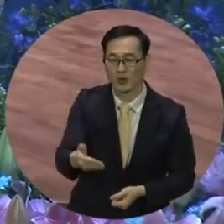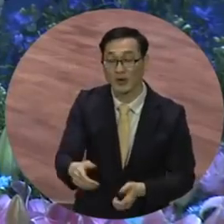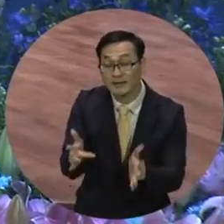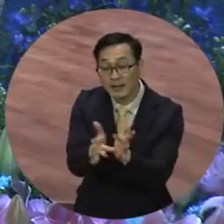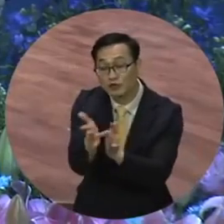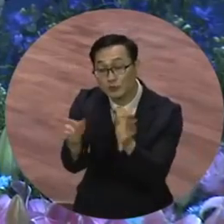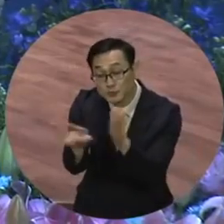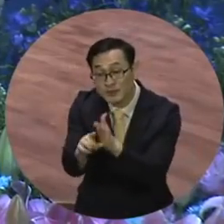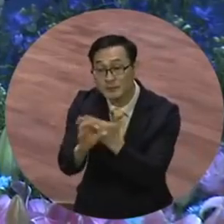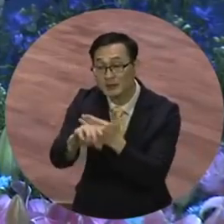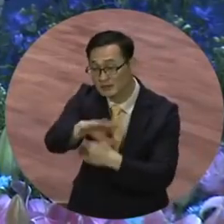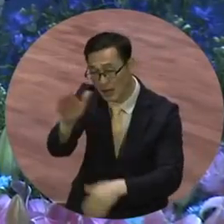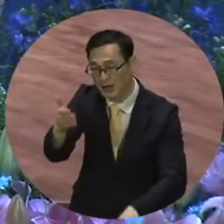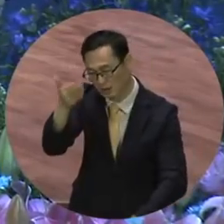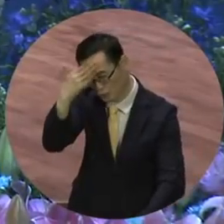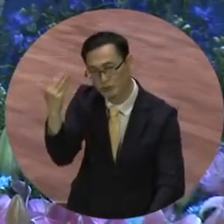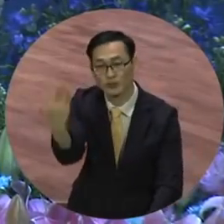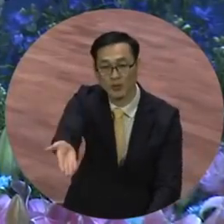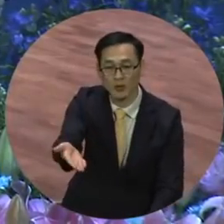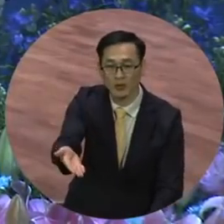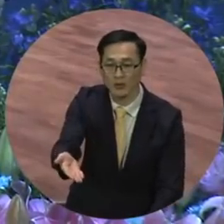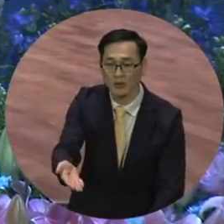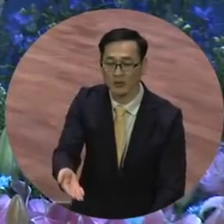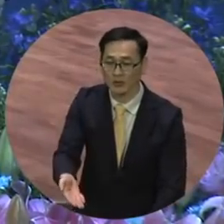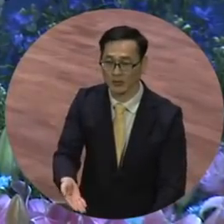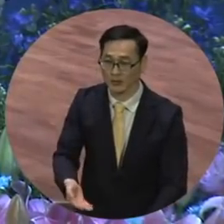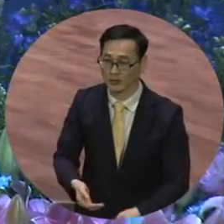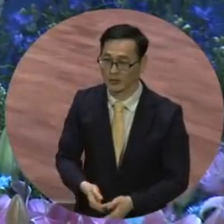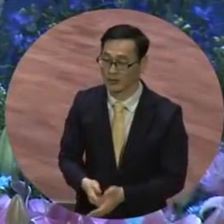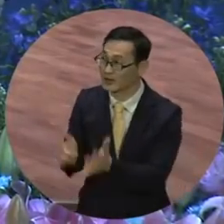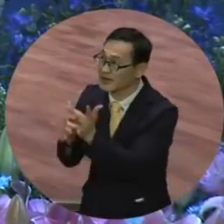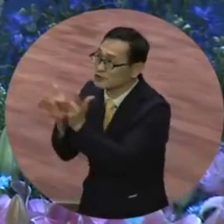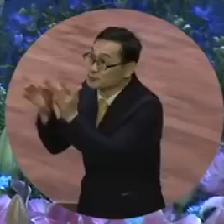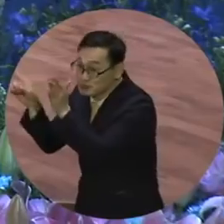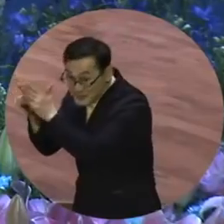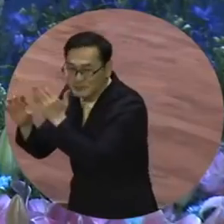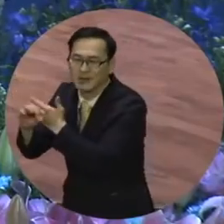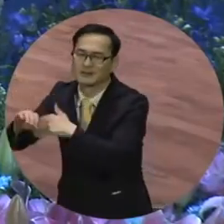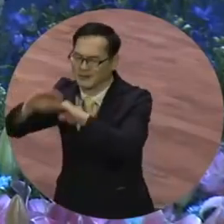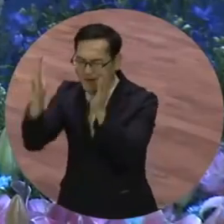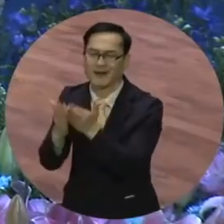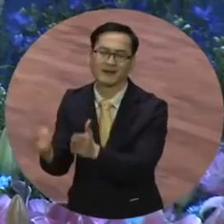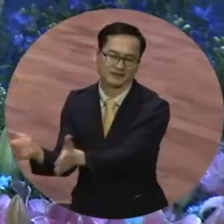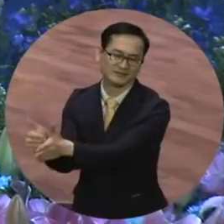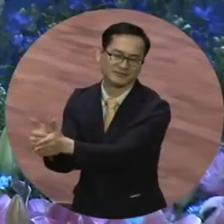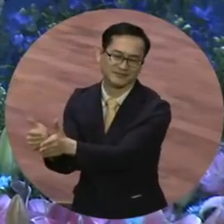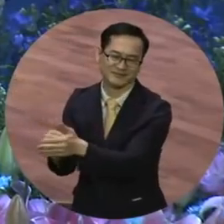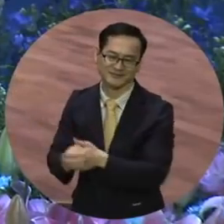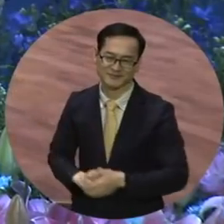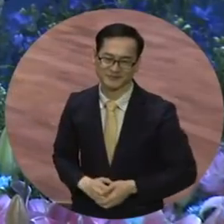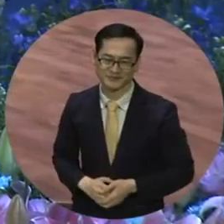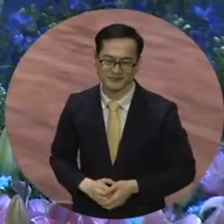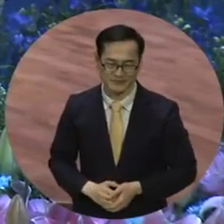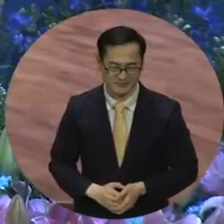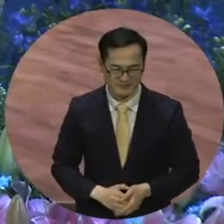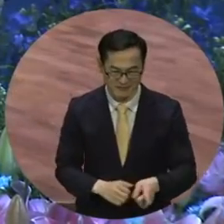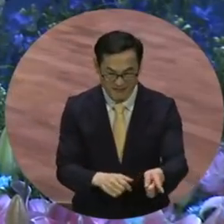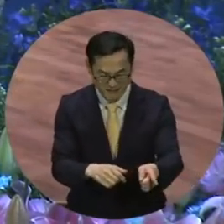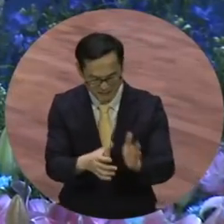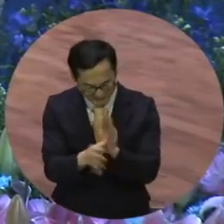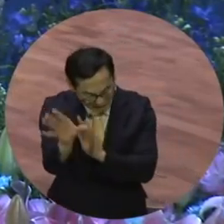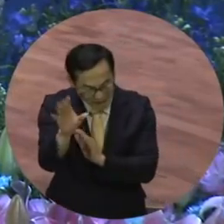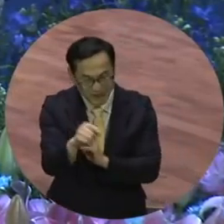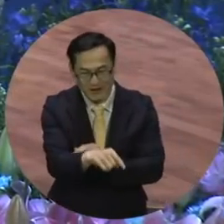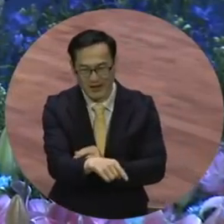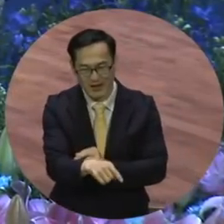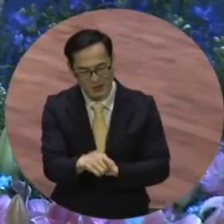믿습니다. 그럼 끝난 거예요. 그 사람이 좀 믿음이 약해서, 그 사람이 좀 성질이 더러워서, 그 사람이 좀 표현이